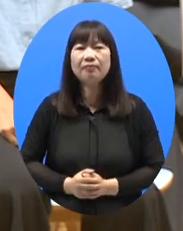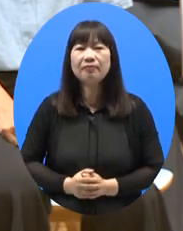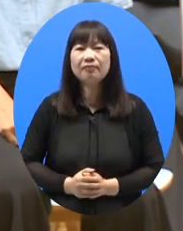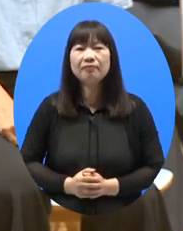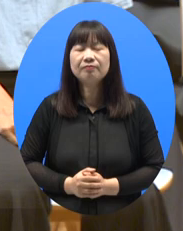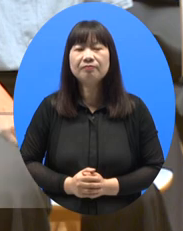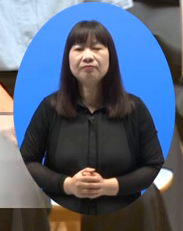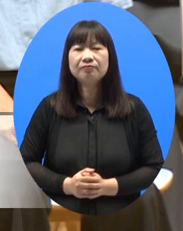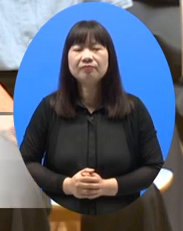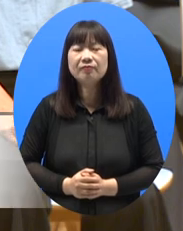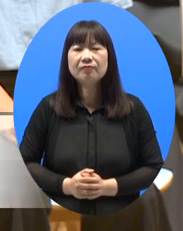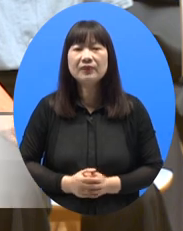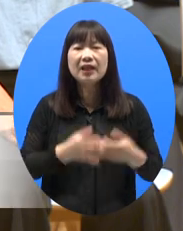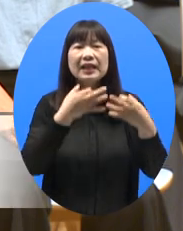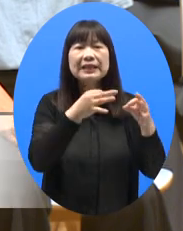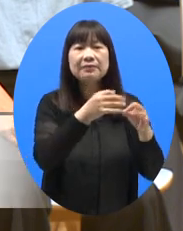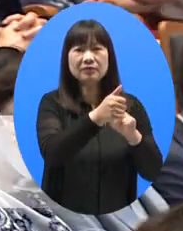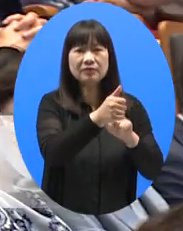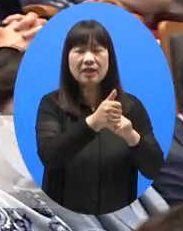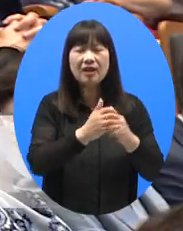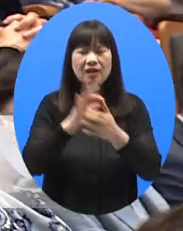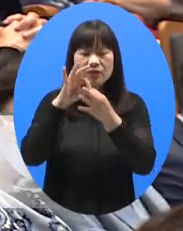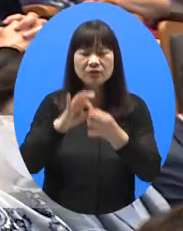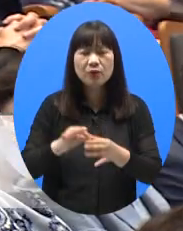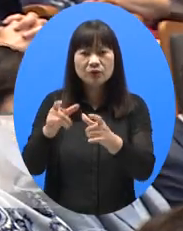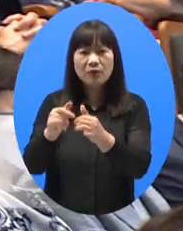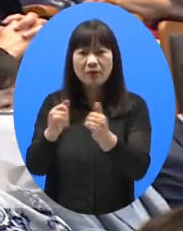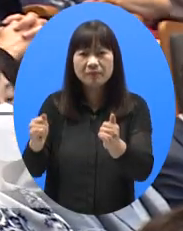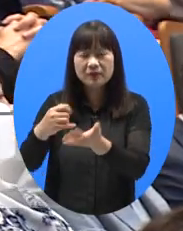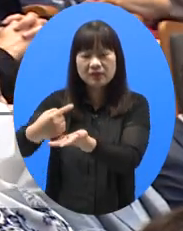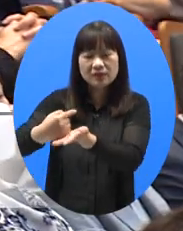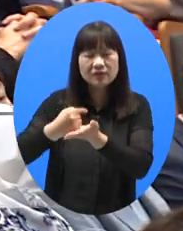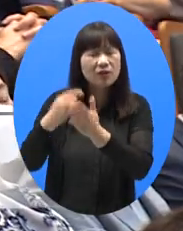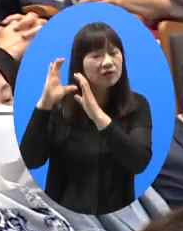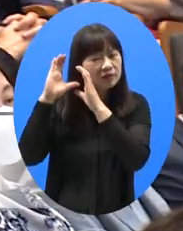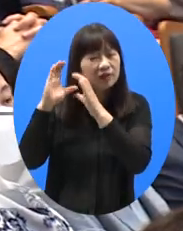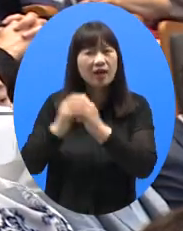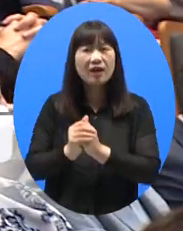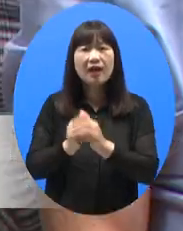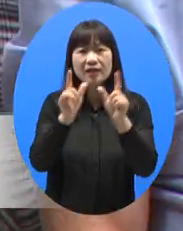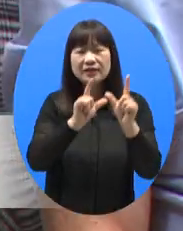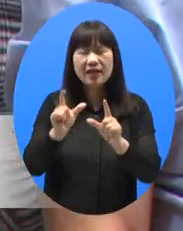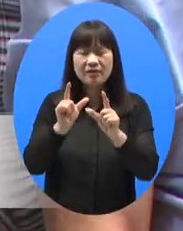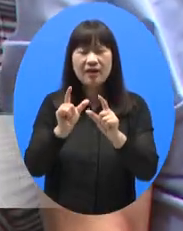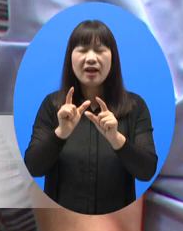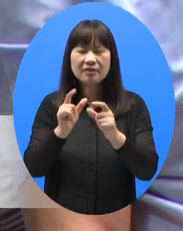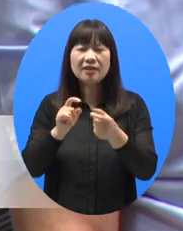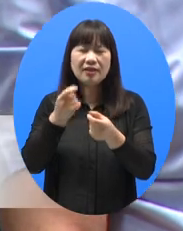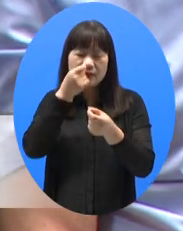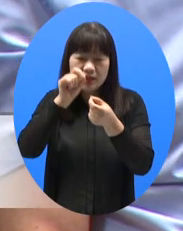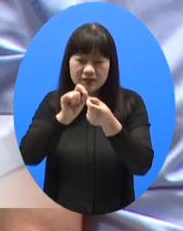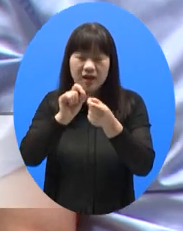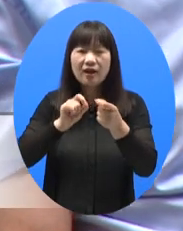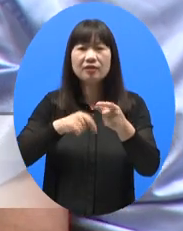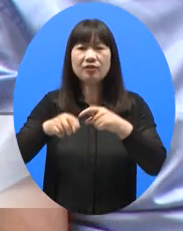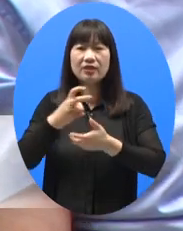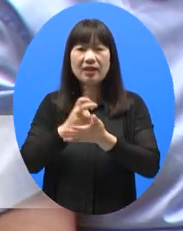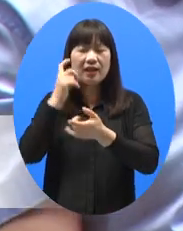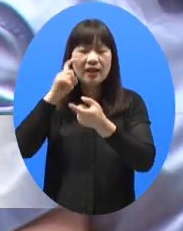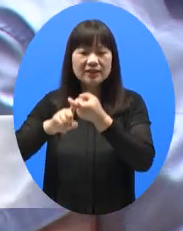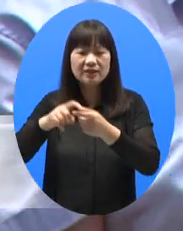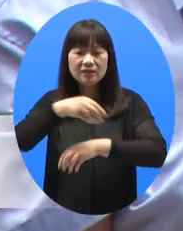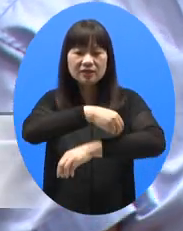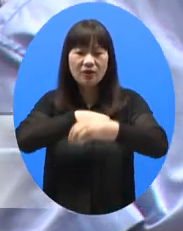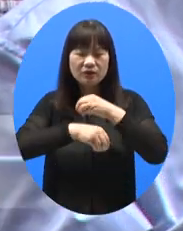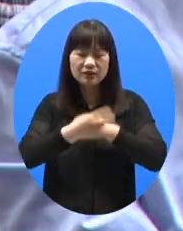했으면 좋겠어요. 김동연 지사는 지속적으로 도민의 목소리를 듣겠다며 도의 생활 밀착형 정책에 관심을 갖고 적극적으로